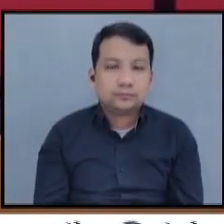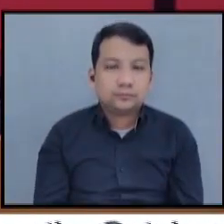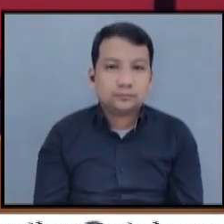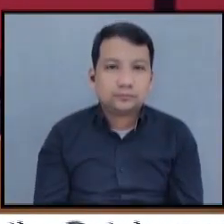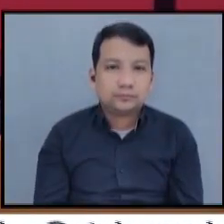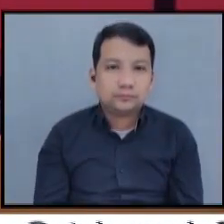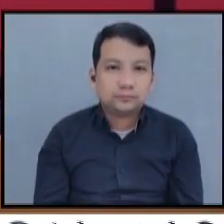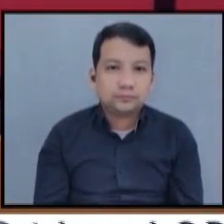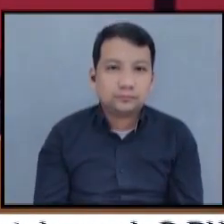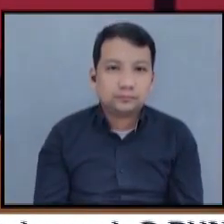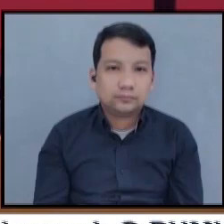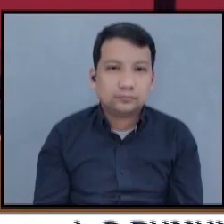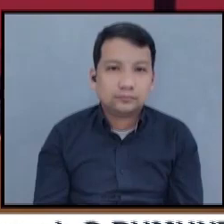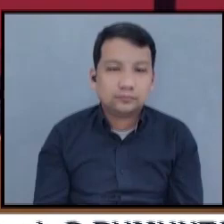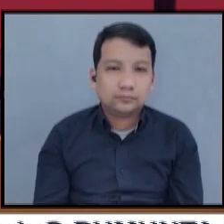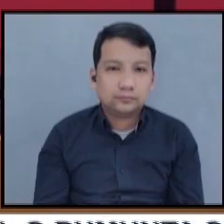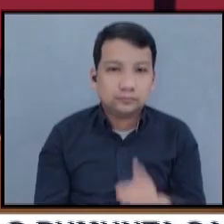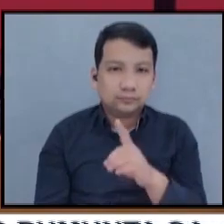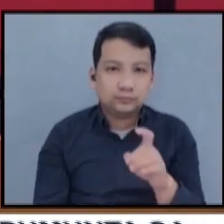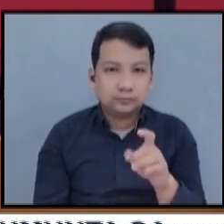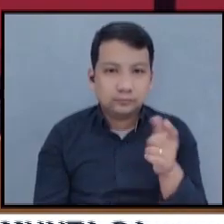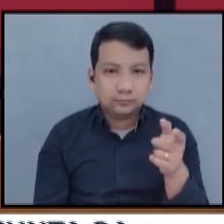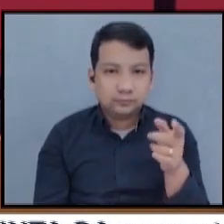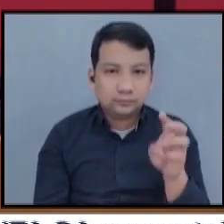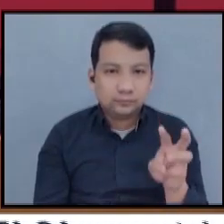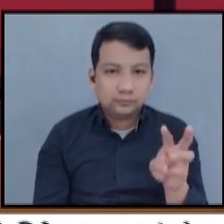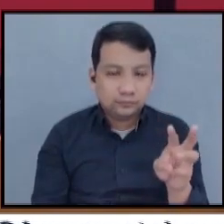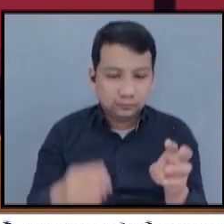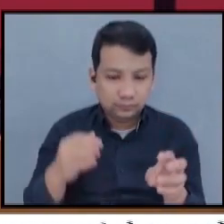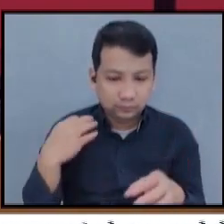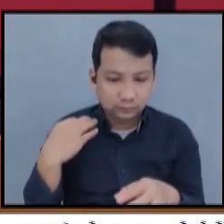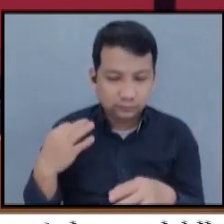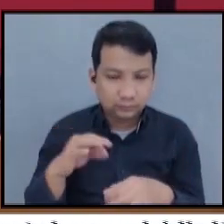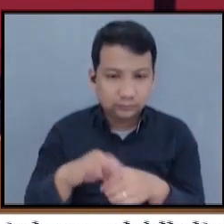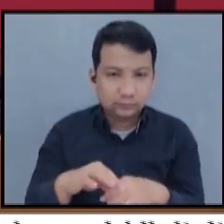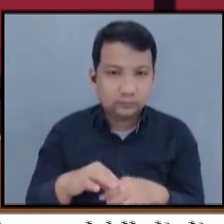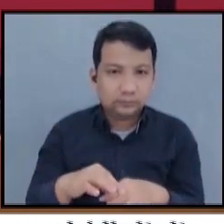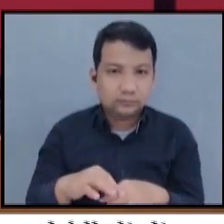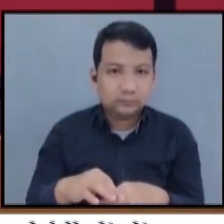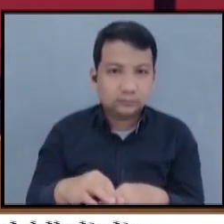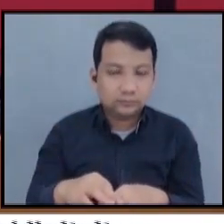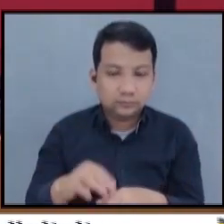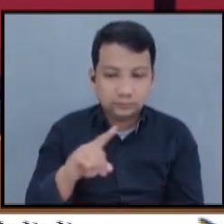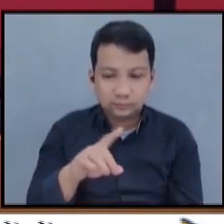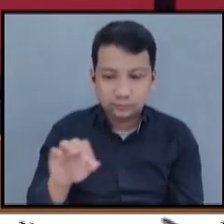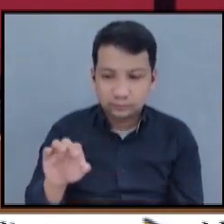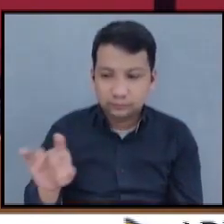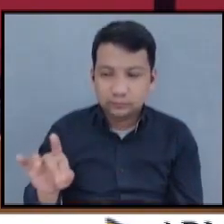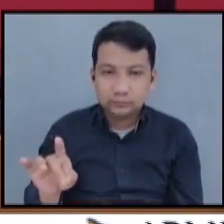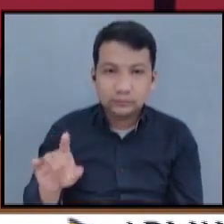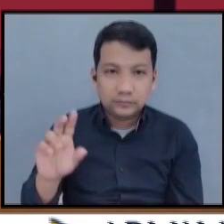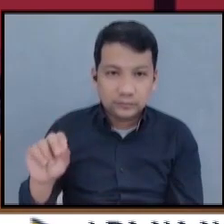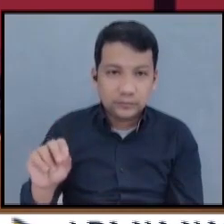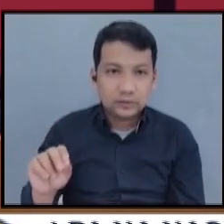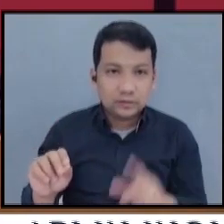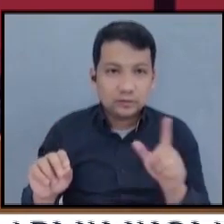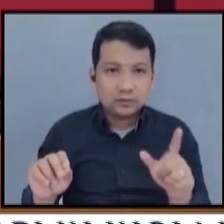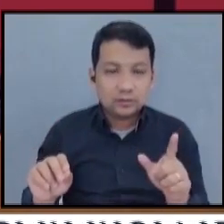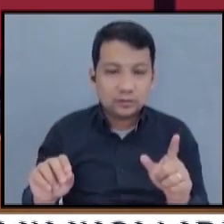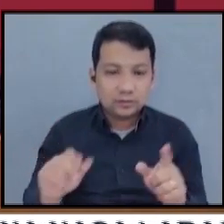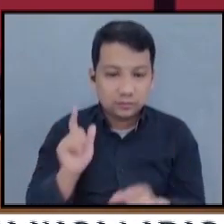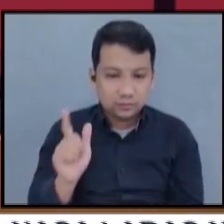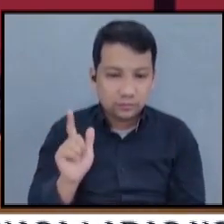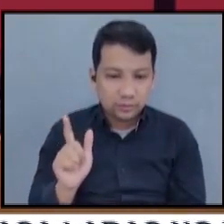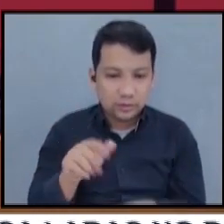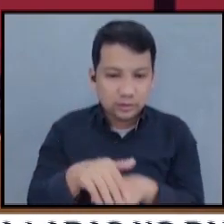With 126 members voting in the affirmative, 109 in the negative, and 20 abstentions, House Bill